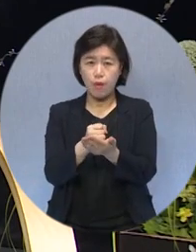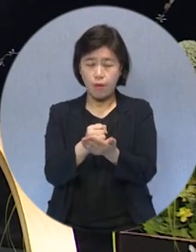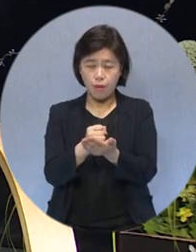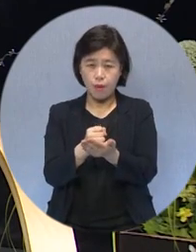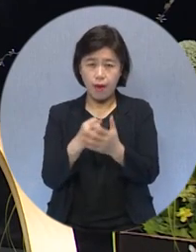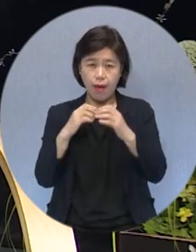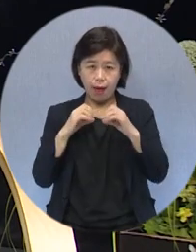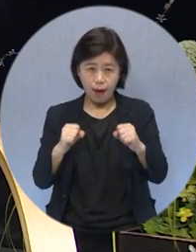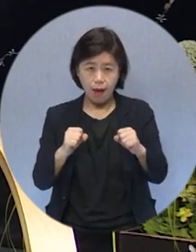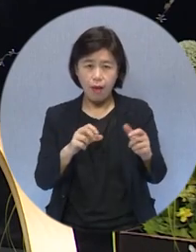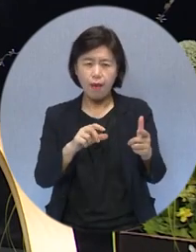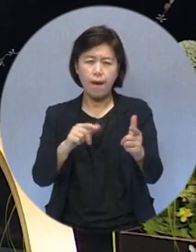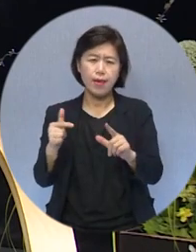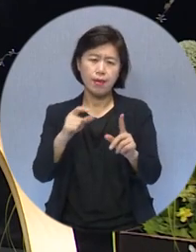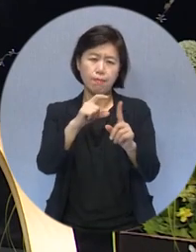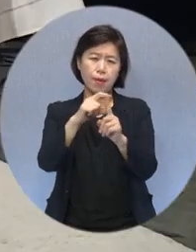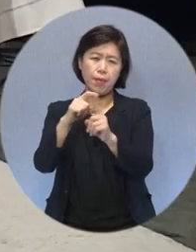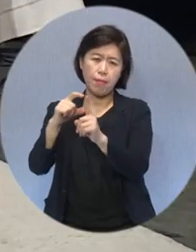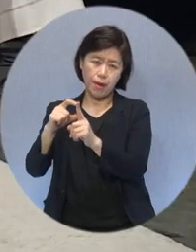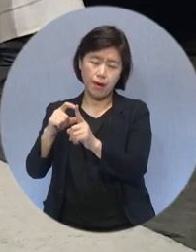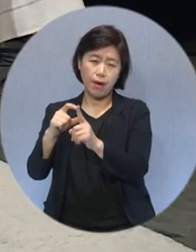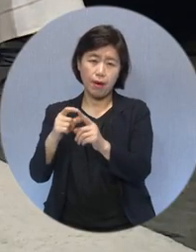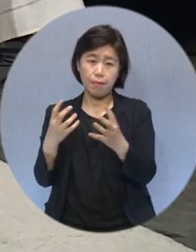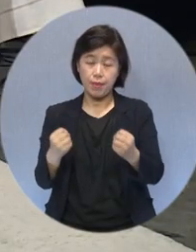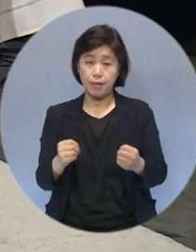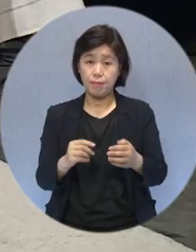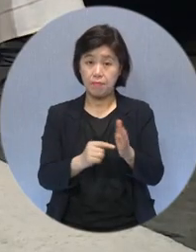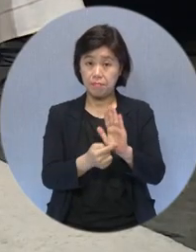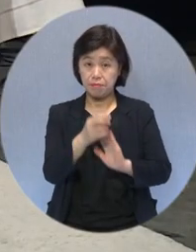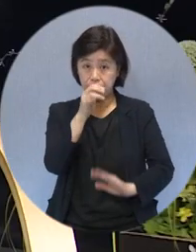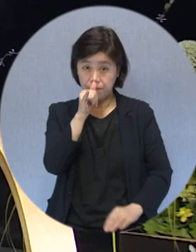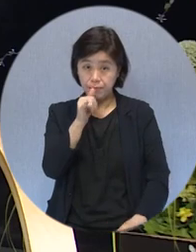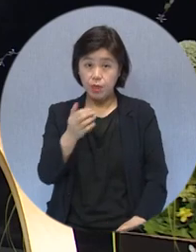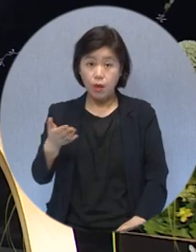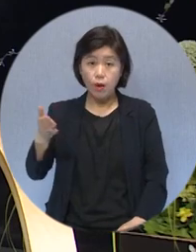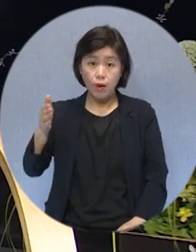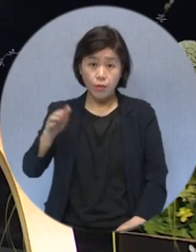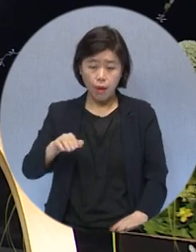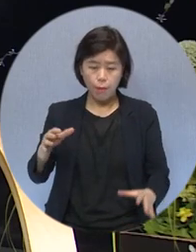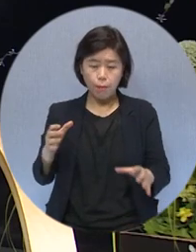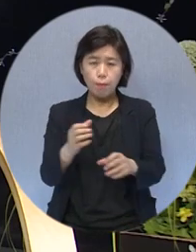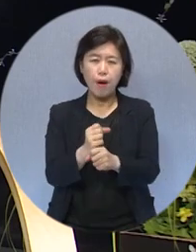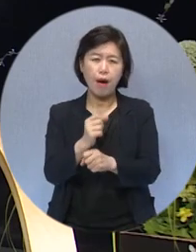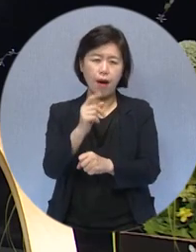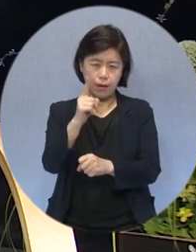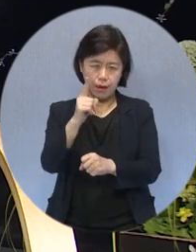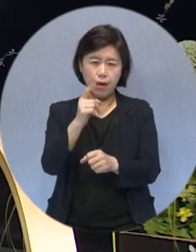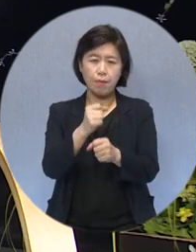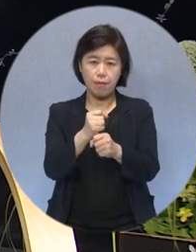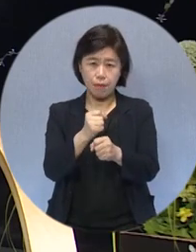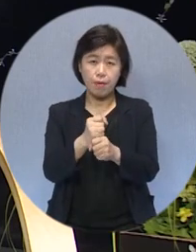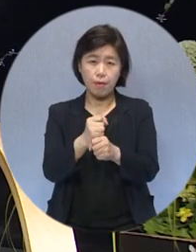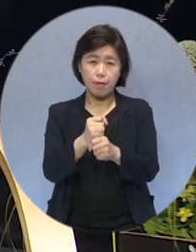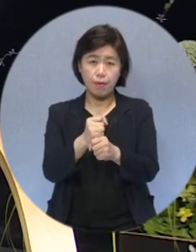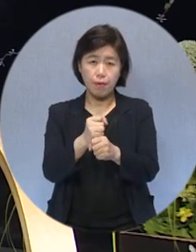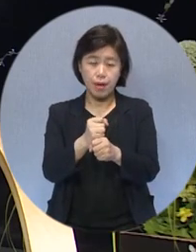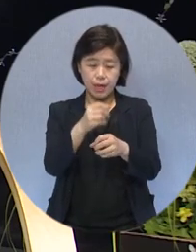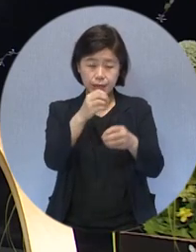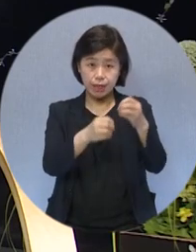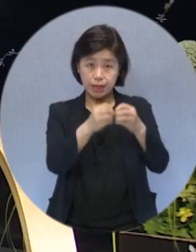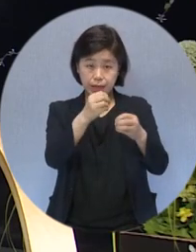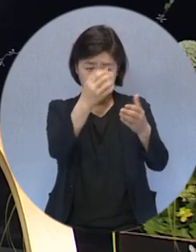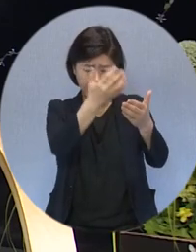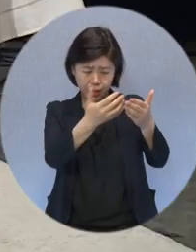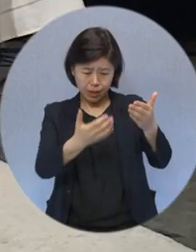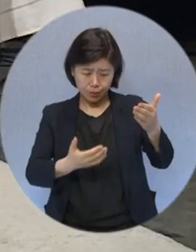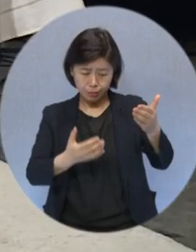시어들로 빽빽합니다. 그러나 시인은 핵심 시어 하나로 많은 시어와 시 전체를 장악하고